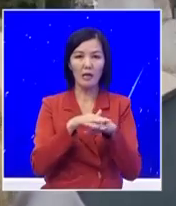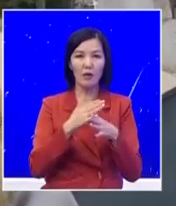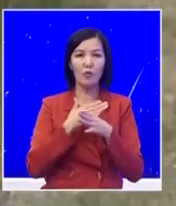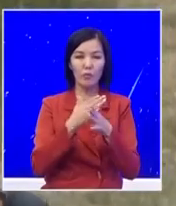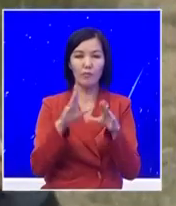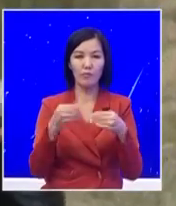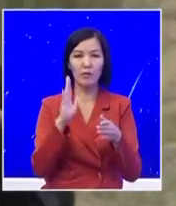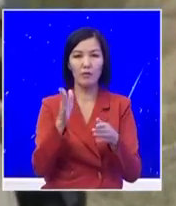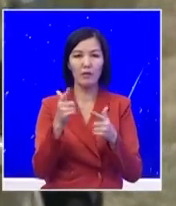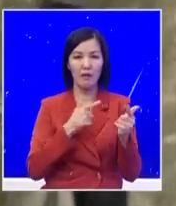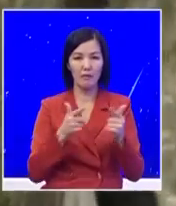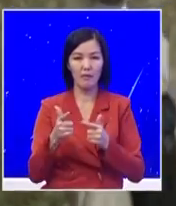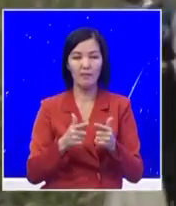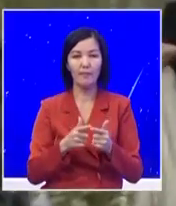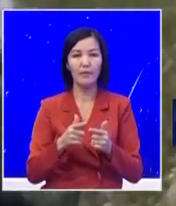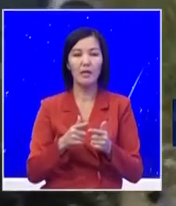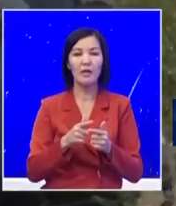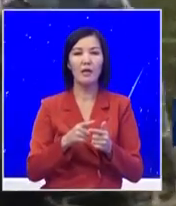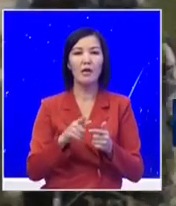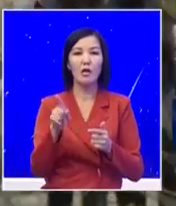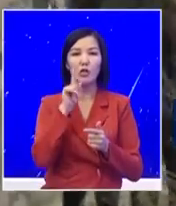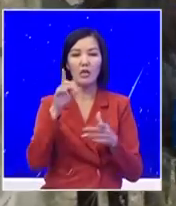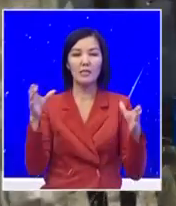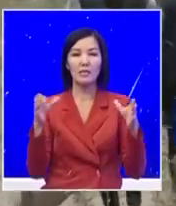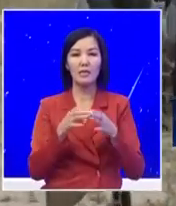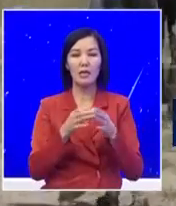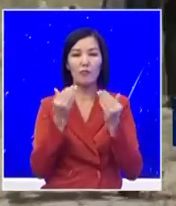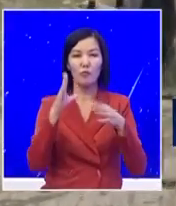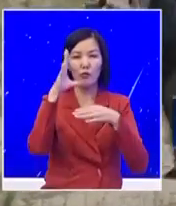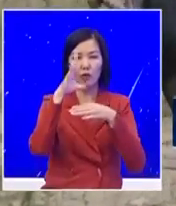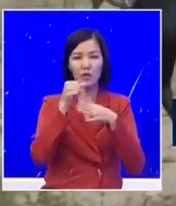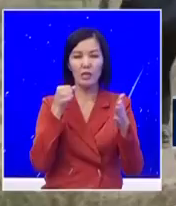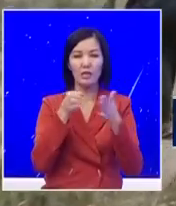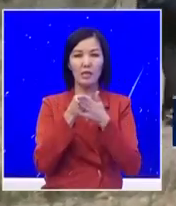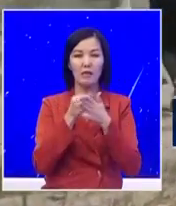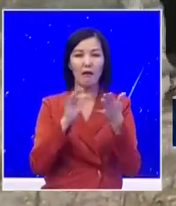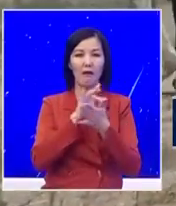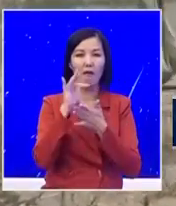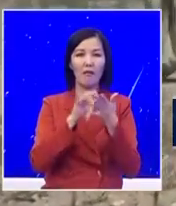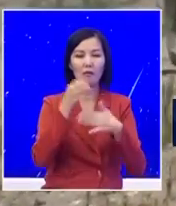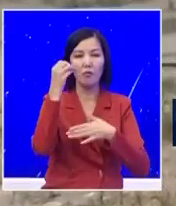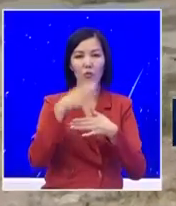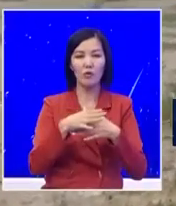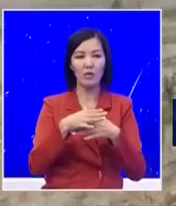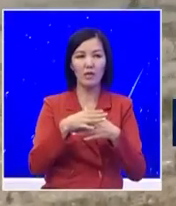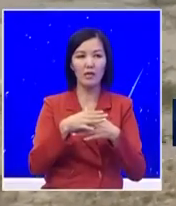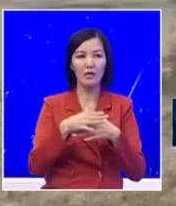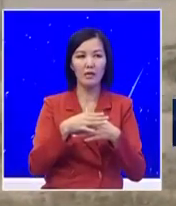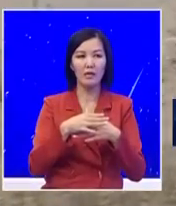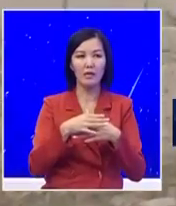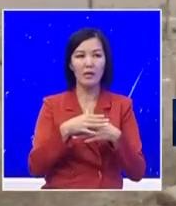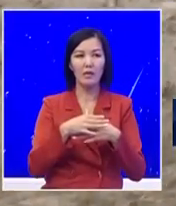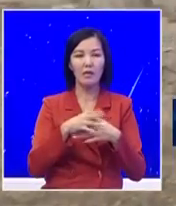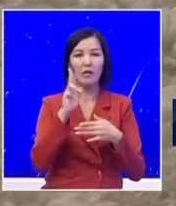қуанам. Қарасайлық жасыл ел еңбек жасақтары бүгін қас қарайғанша қаланың ортасын қақ жарып өтіп жатқан